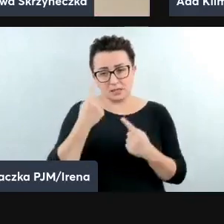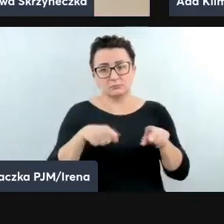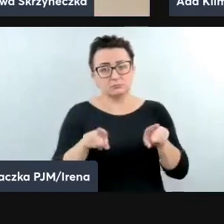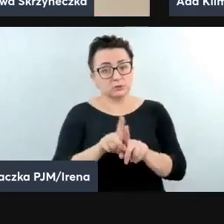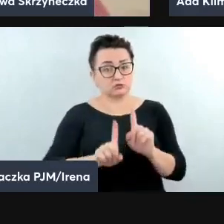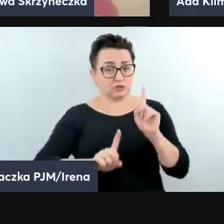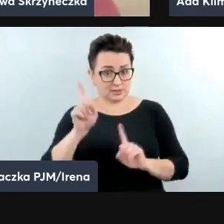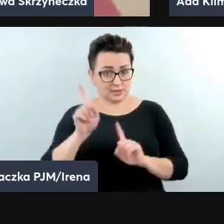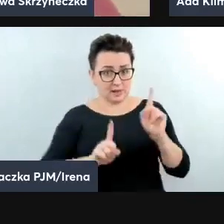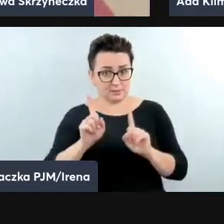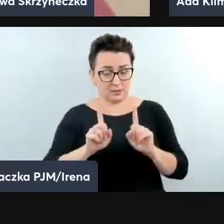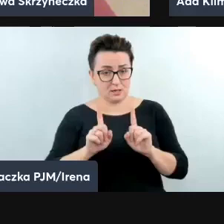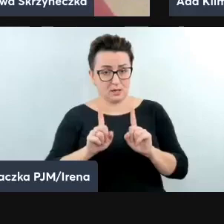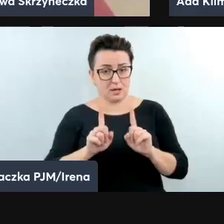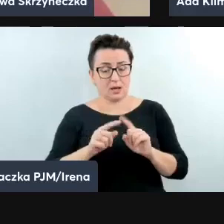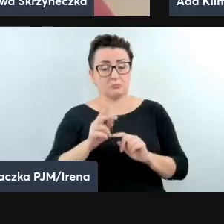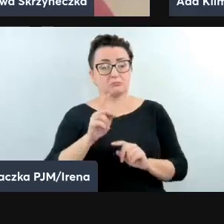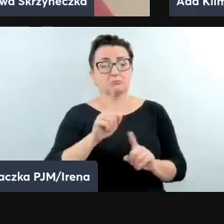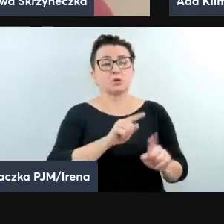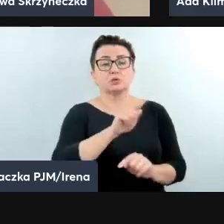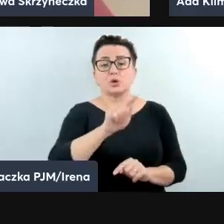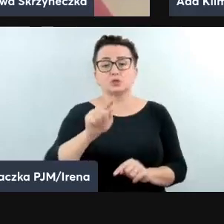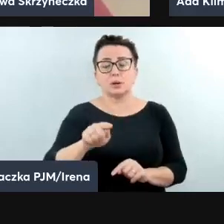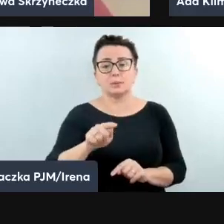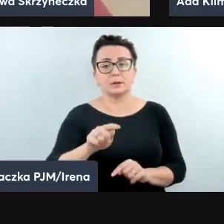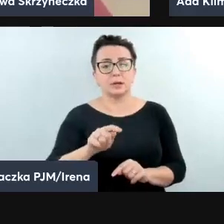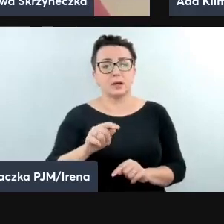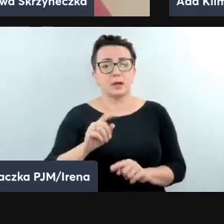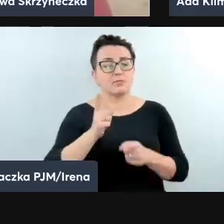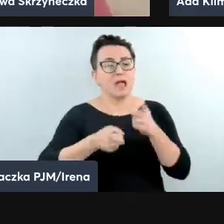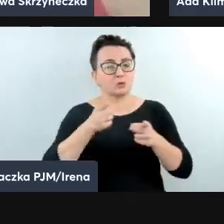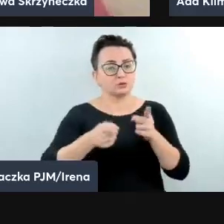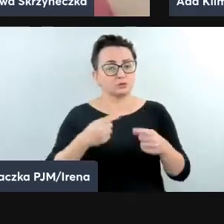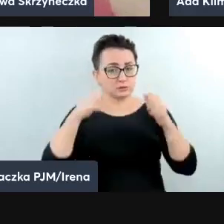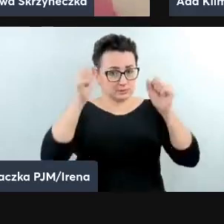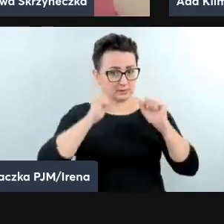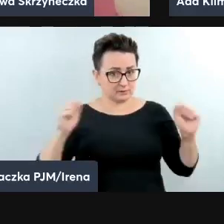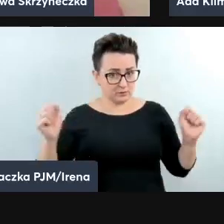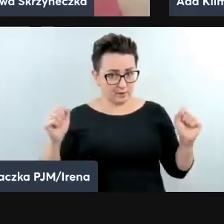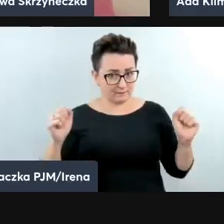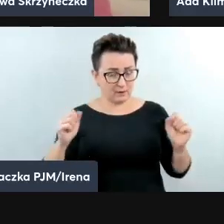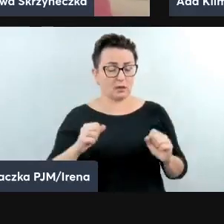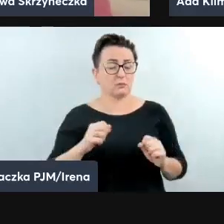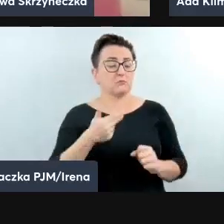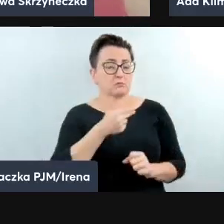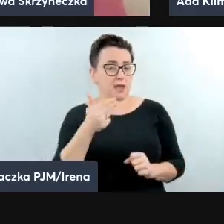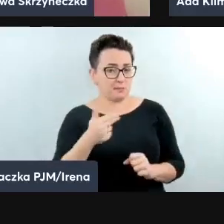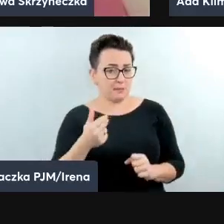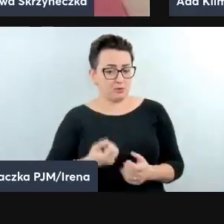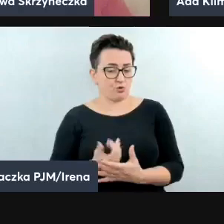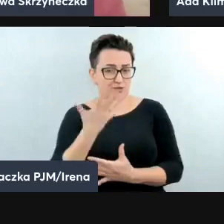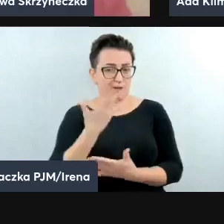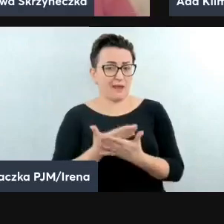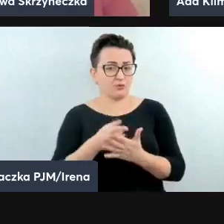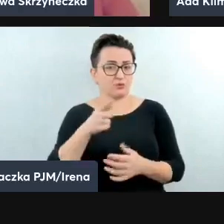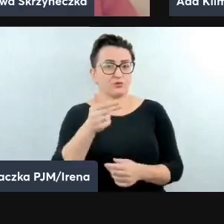nauczycielki WF-u poruszają tematy związane z dojrzewaniem, no bo WF też jest wokół ciała. Ja znam też, mam koleżankę, która jest